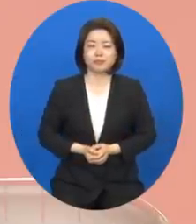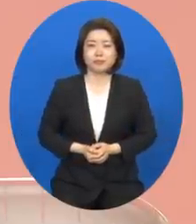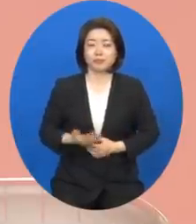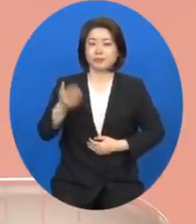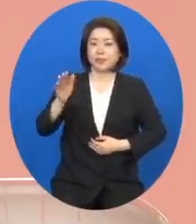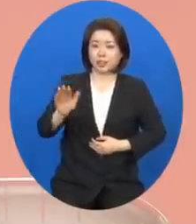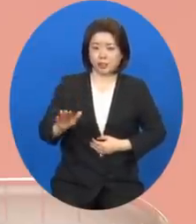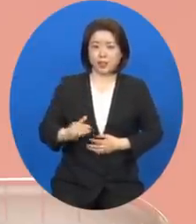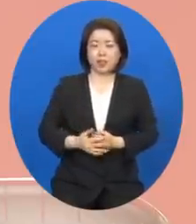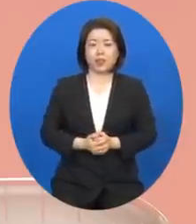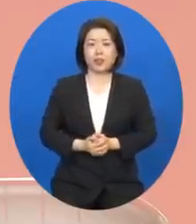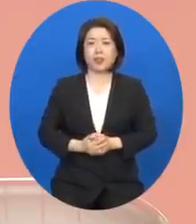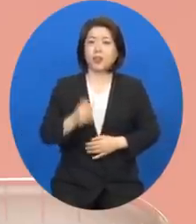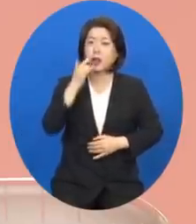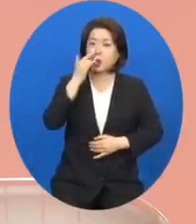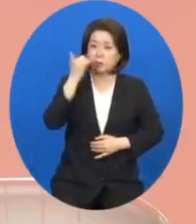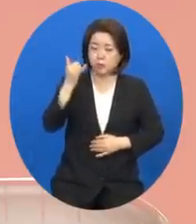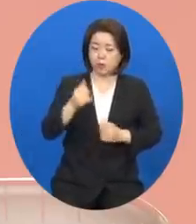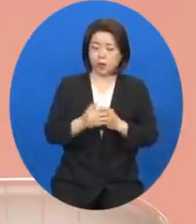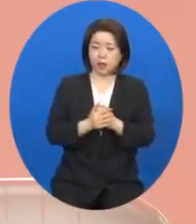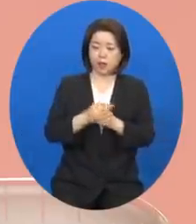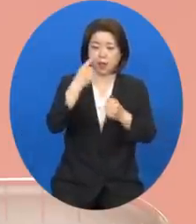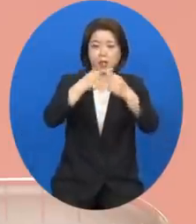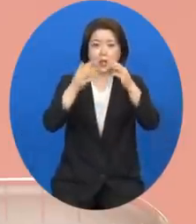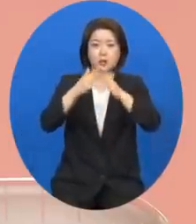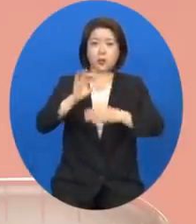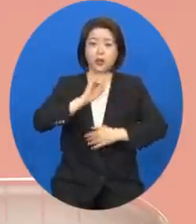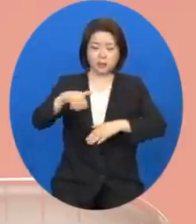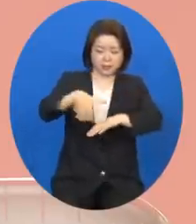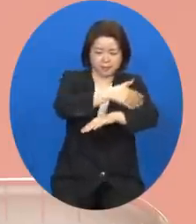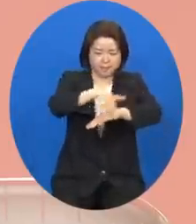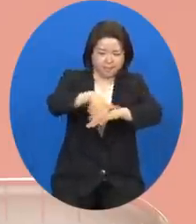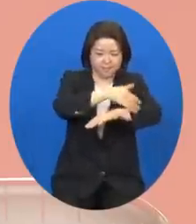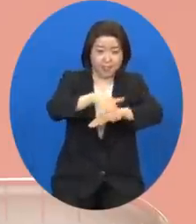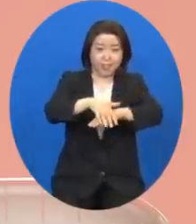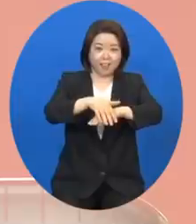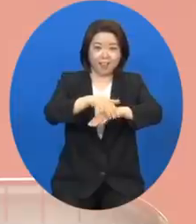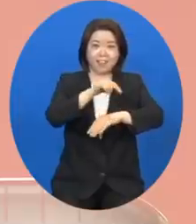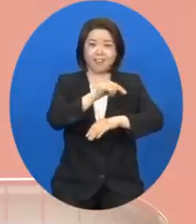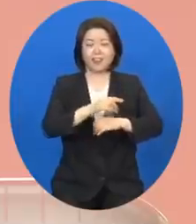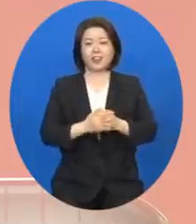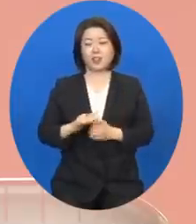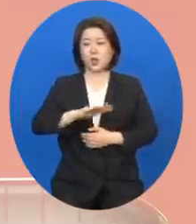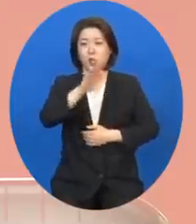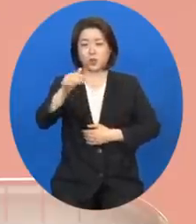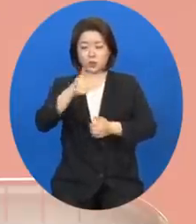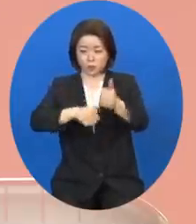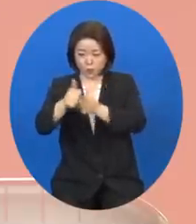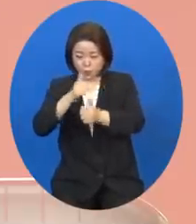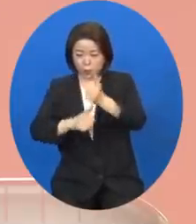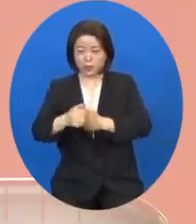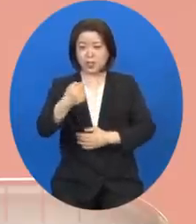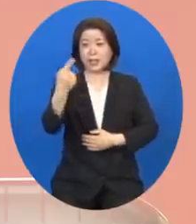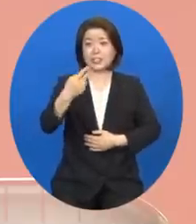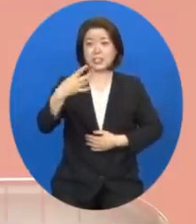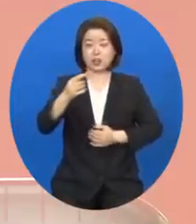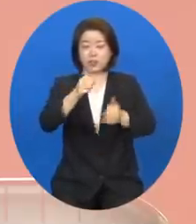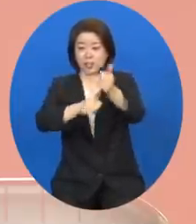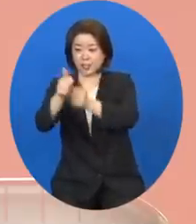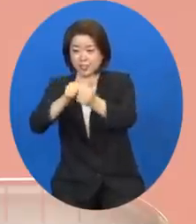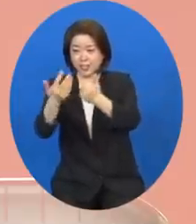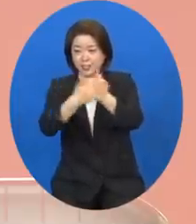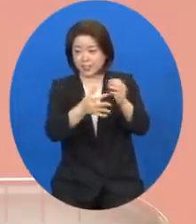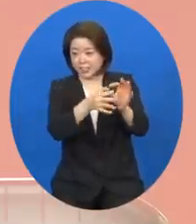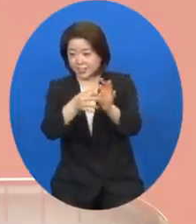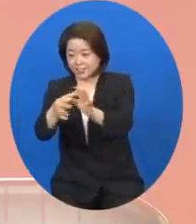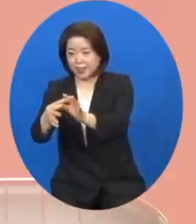그러나 부모가 교회만 다닌다고 우리 후손들 천대까지 은혜가 이어지는 건